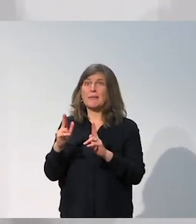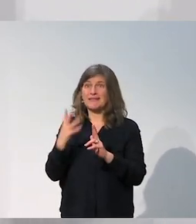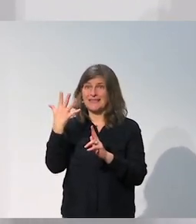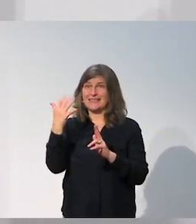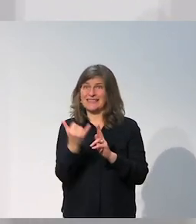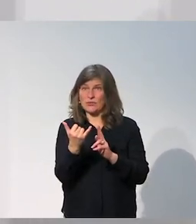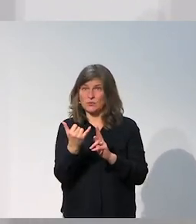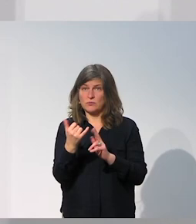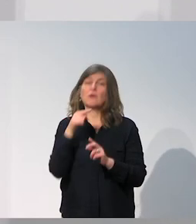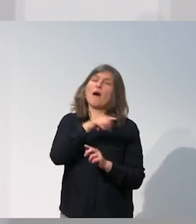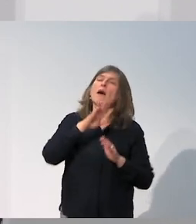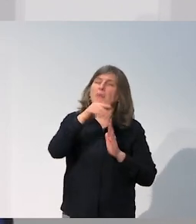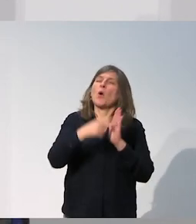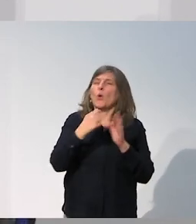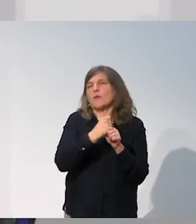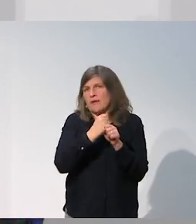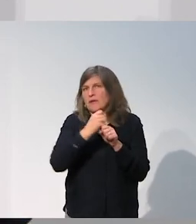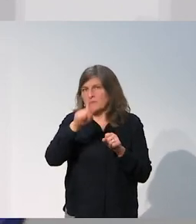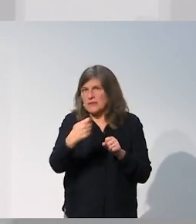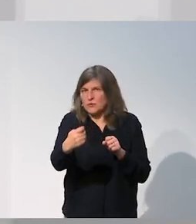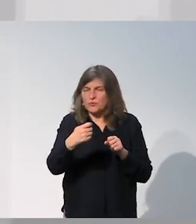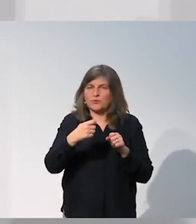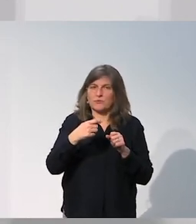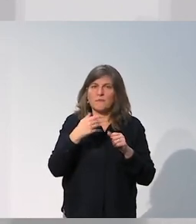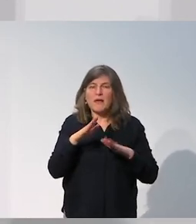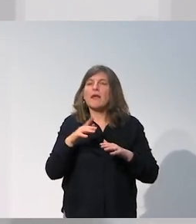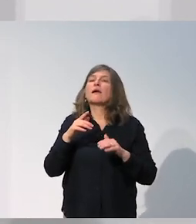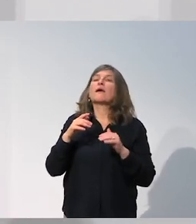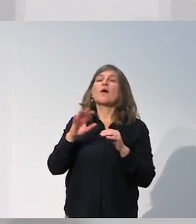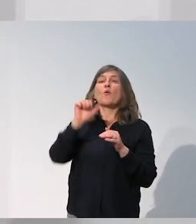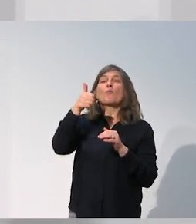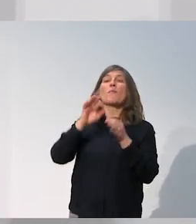bien, la première partie, quand je la commence, il dort sur le banc. Hein.